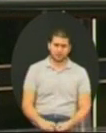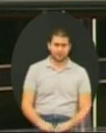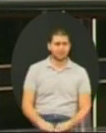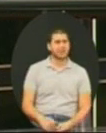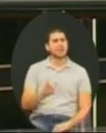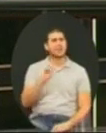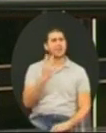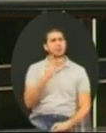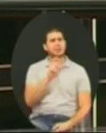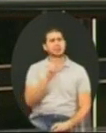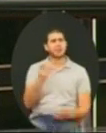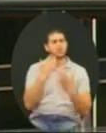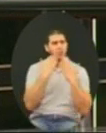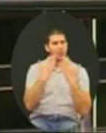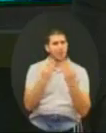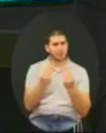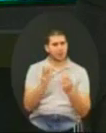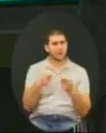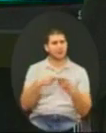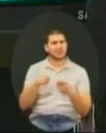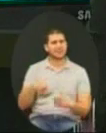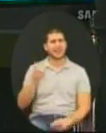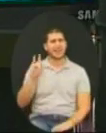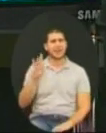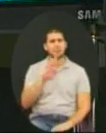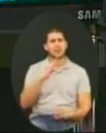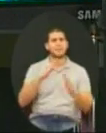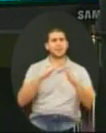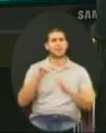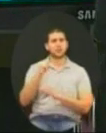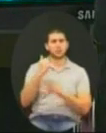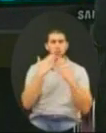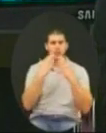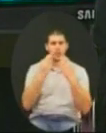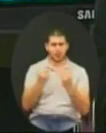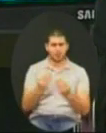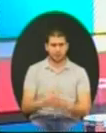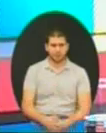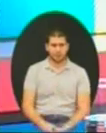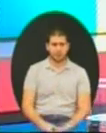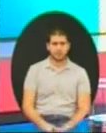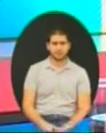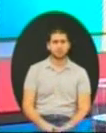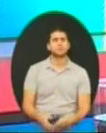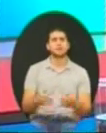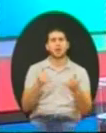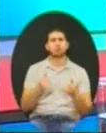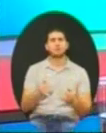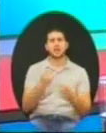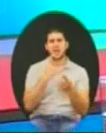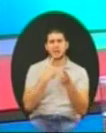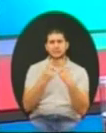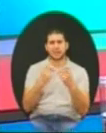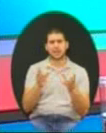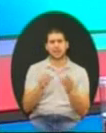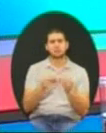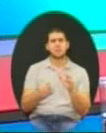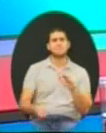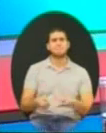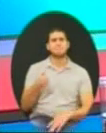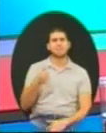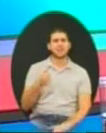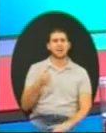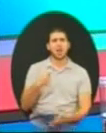יניר קוזין מארי, תודה רבה לך. חבר הכנסת חיליק בר, מהמחנה הציוני, תודה רבה לך. וכעת לשיחה עם